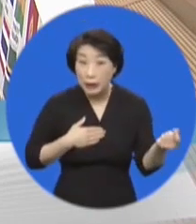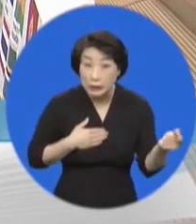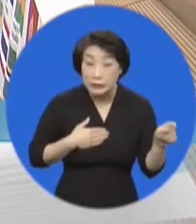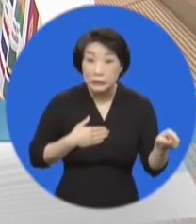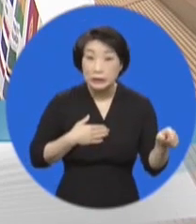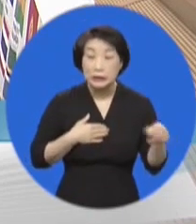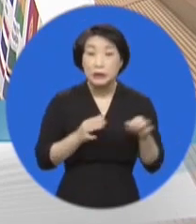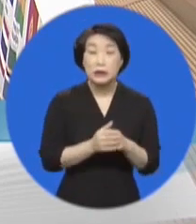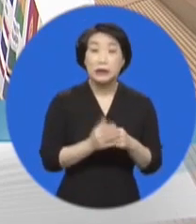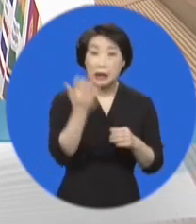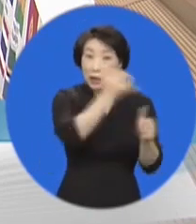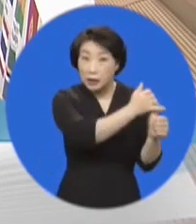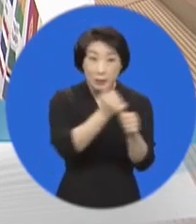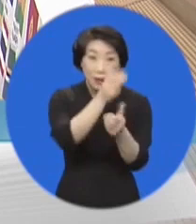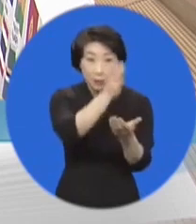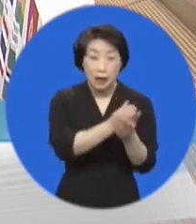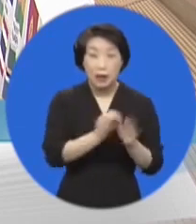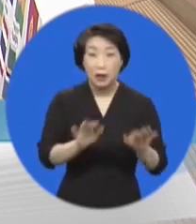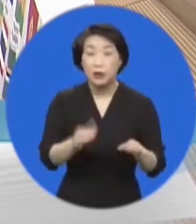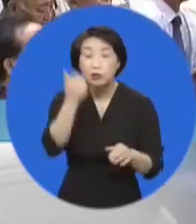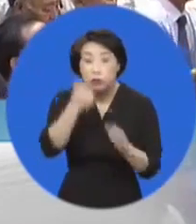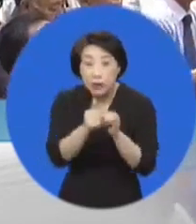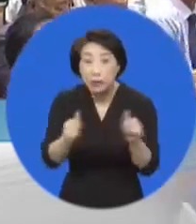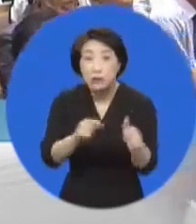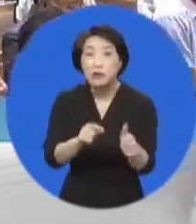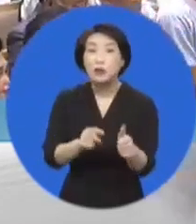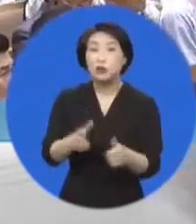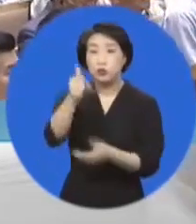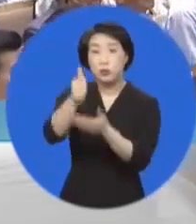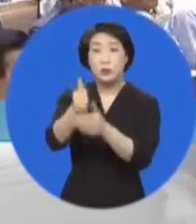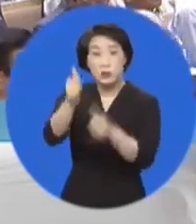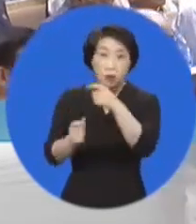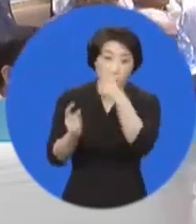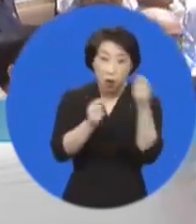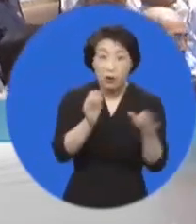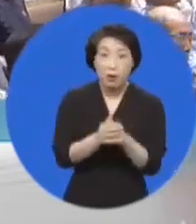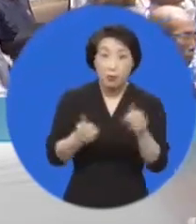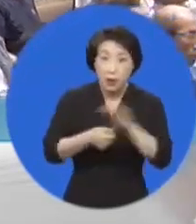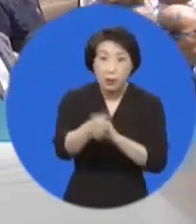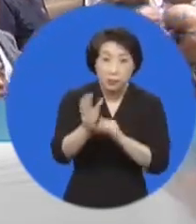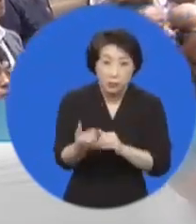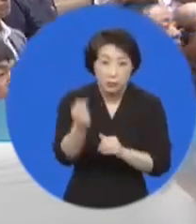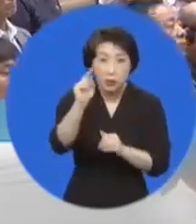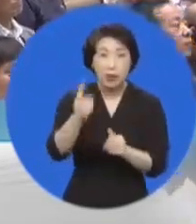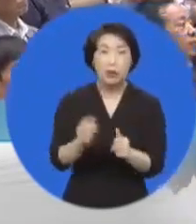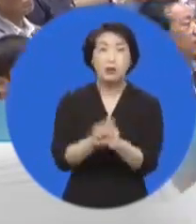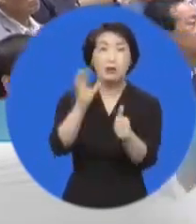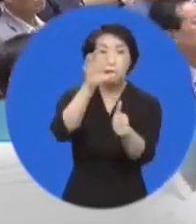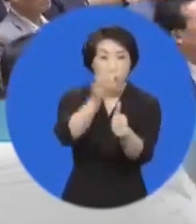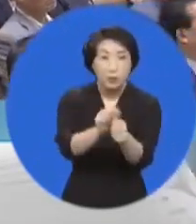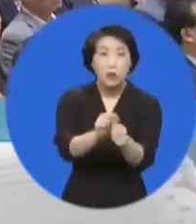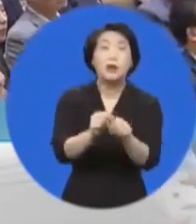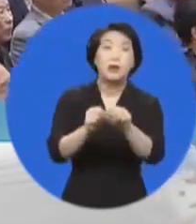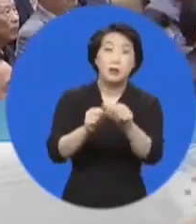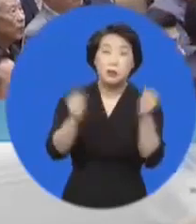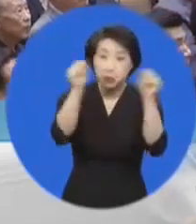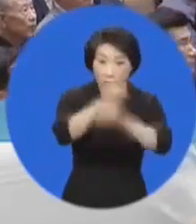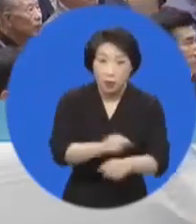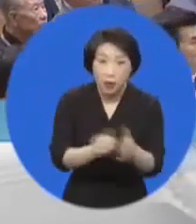간음하지 말자. 저희 중에 어떤 이들이 주를 시험하다가 뱀에게 멸망하였나니 우리는 저희와 같이 시험하지